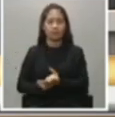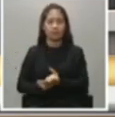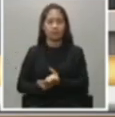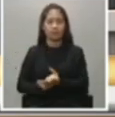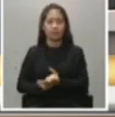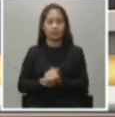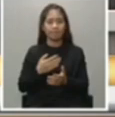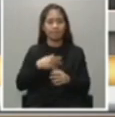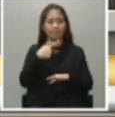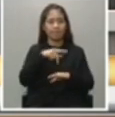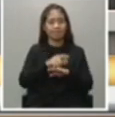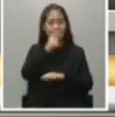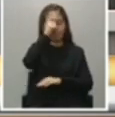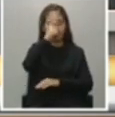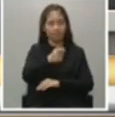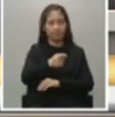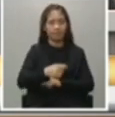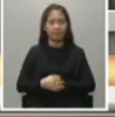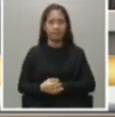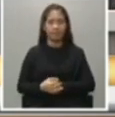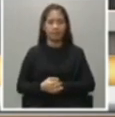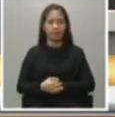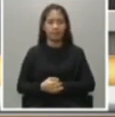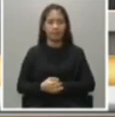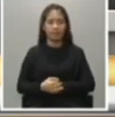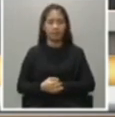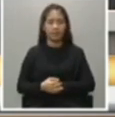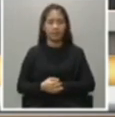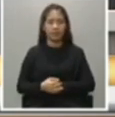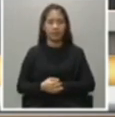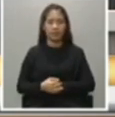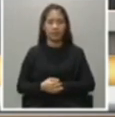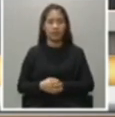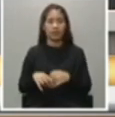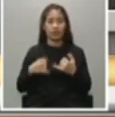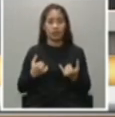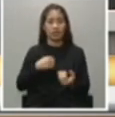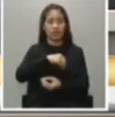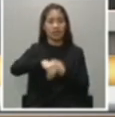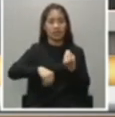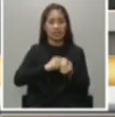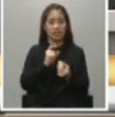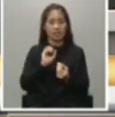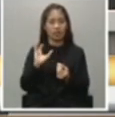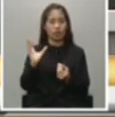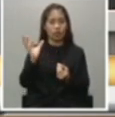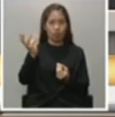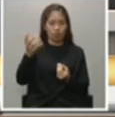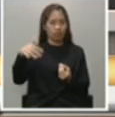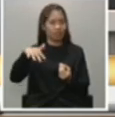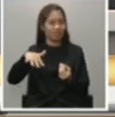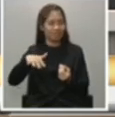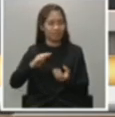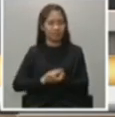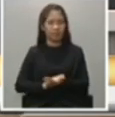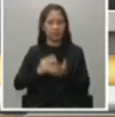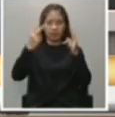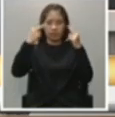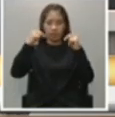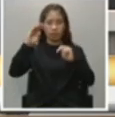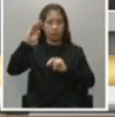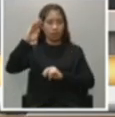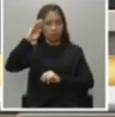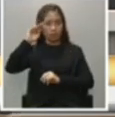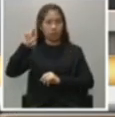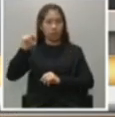ท่านประธานที่เคารพคะในขณะที่เศรษฐกิจโลกอยู่ในภาวะปกติพลเอกประยุทธ์ยังไม่สาม